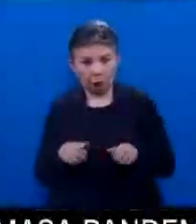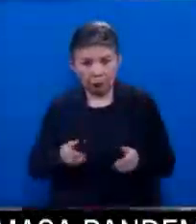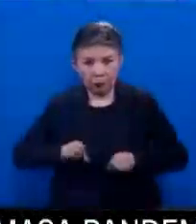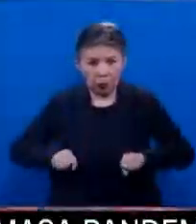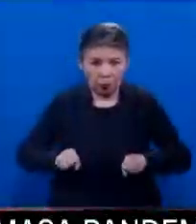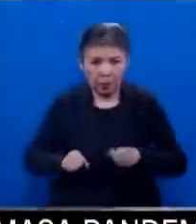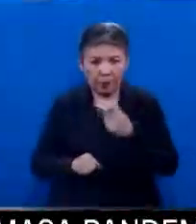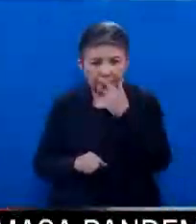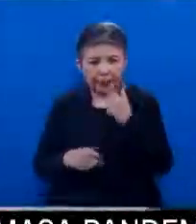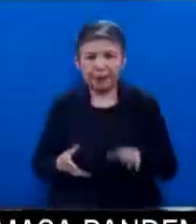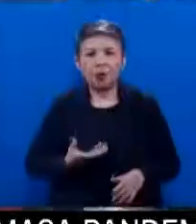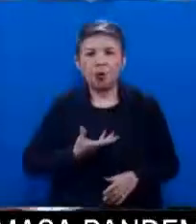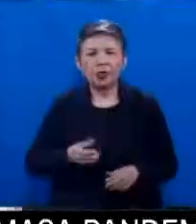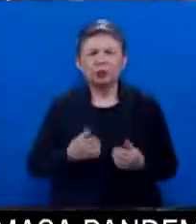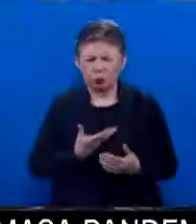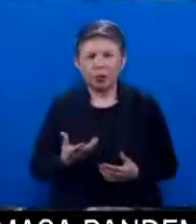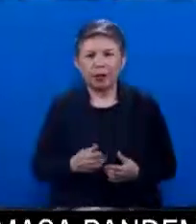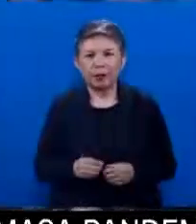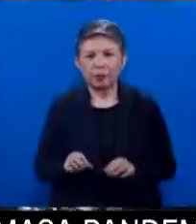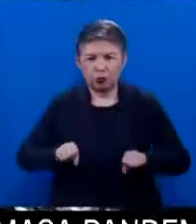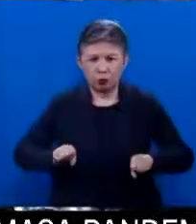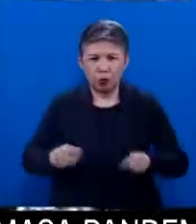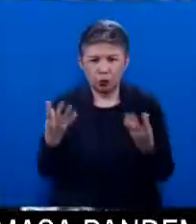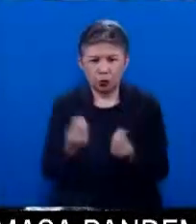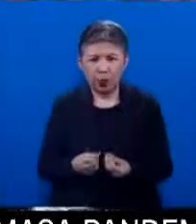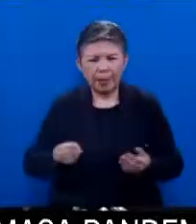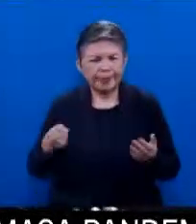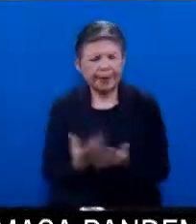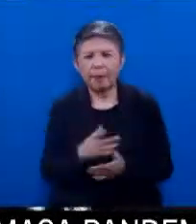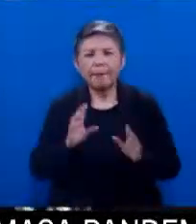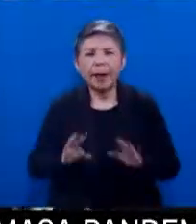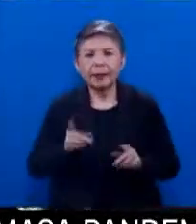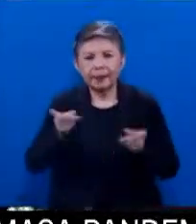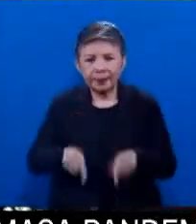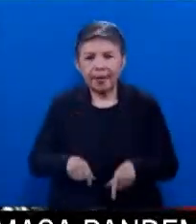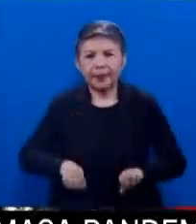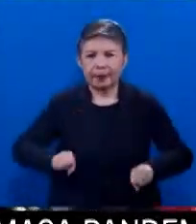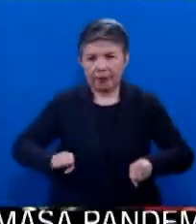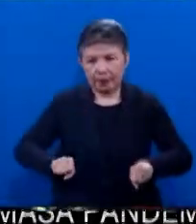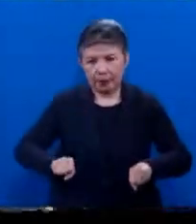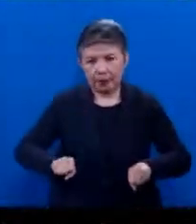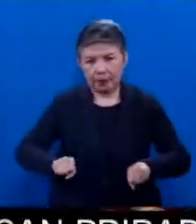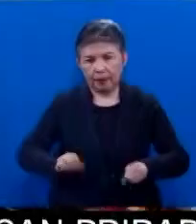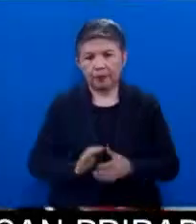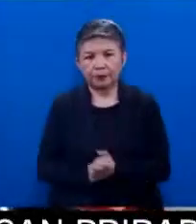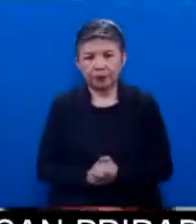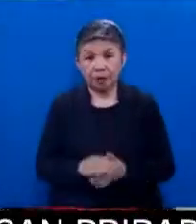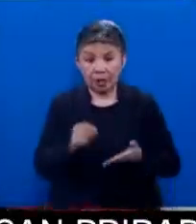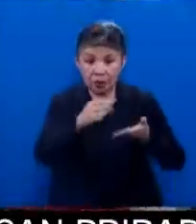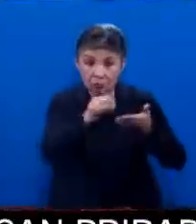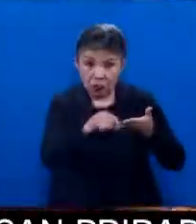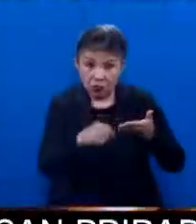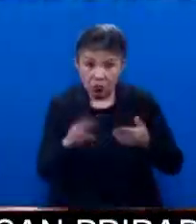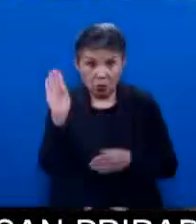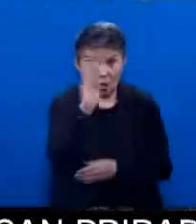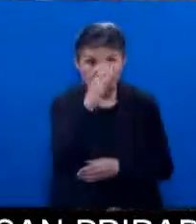Sebagai kendaraan paling favorit masyarakat, tak heran jika jumlah kecelakaan terbanyak terjadi pada pengendara sepeda motor. Berdasarkan data